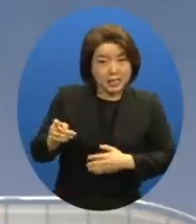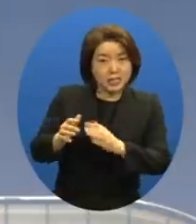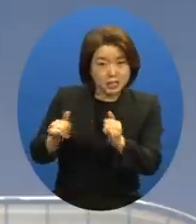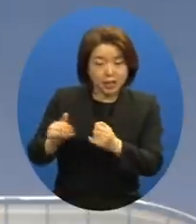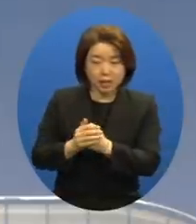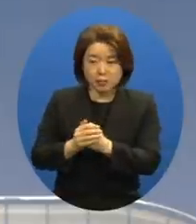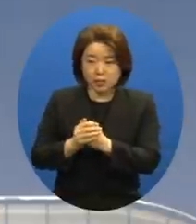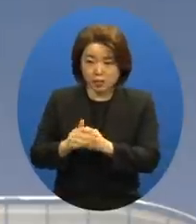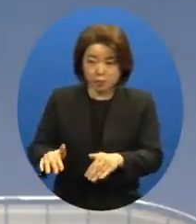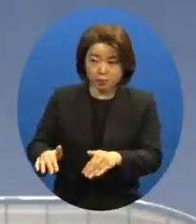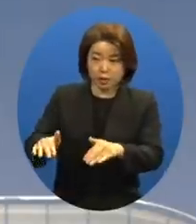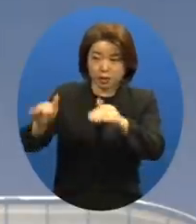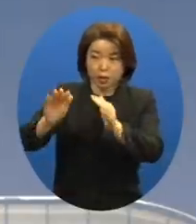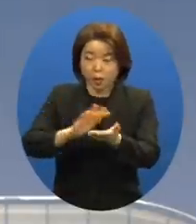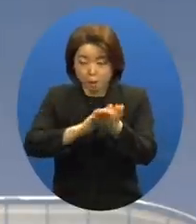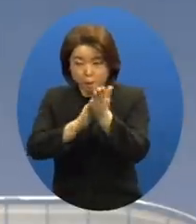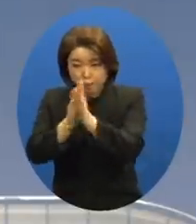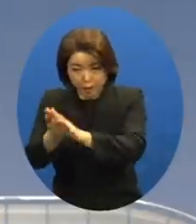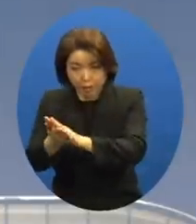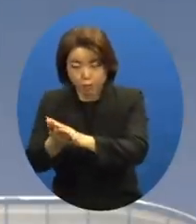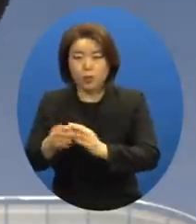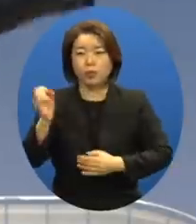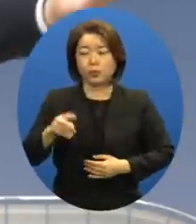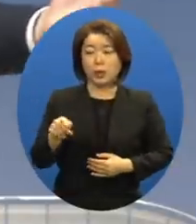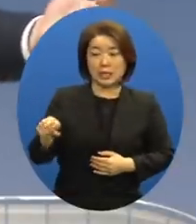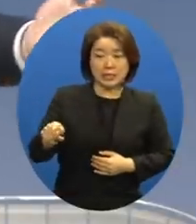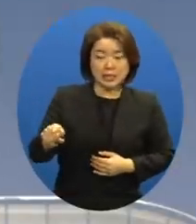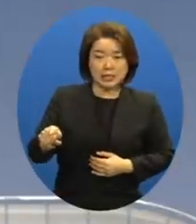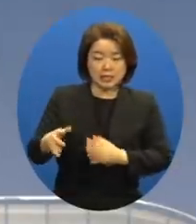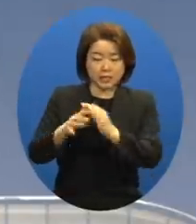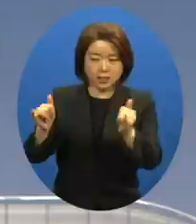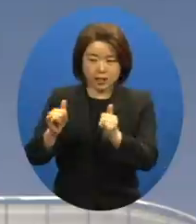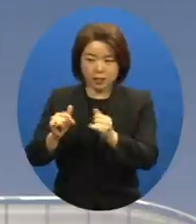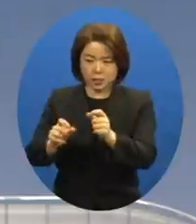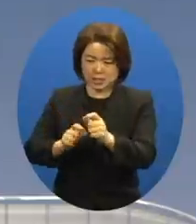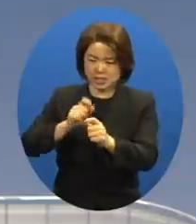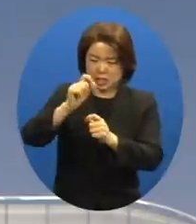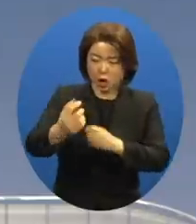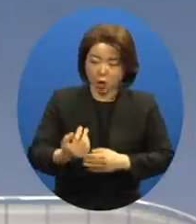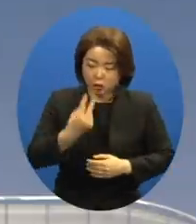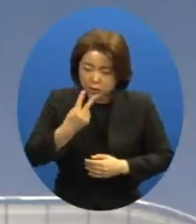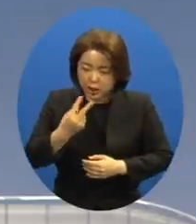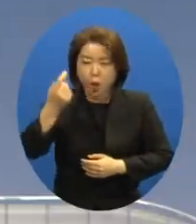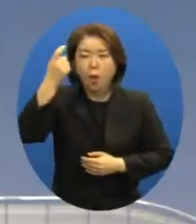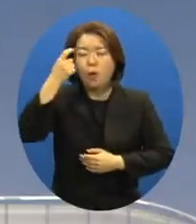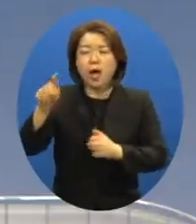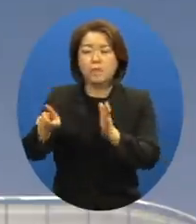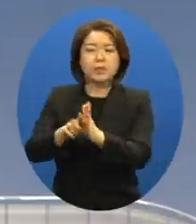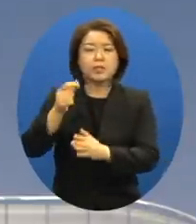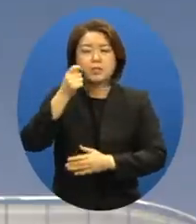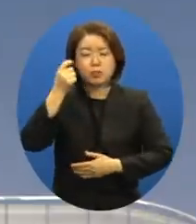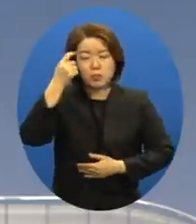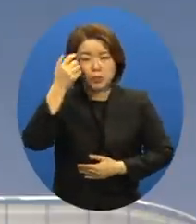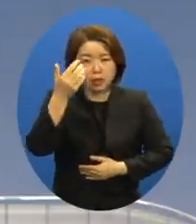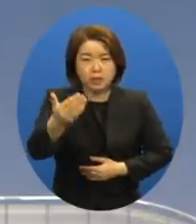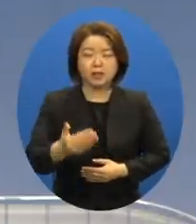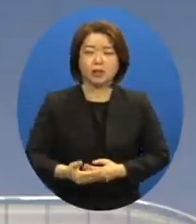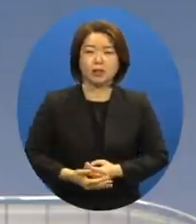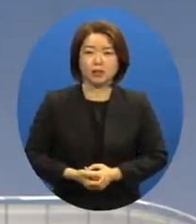중생 하고 그 사람이 영생하게 되는 것을 어찌 믿을 수 없다고 하느냐 말이에요